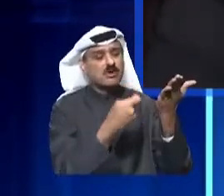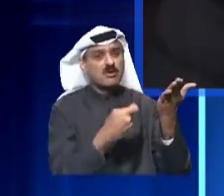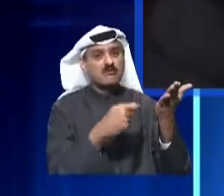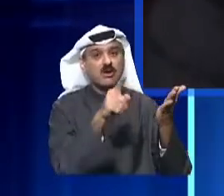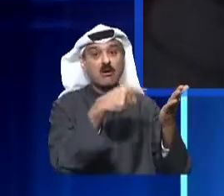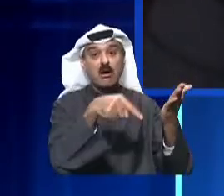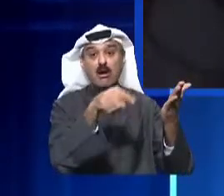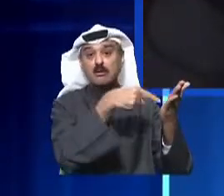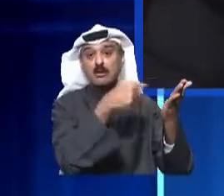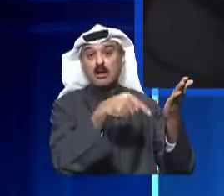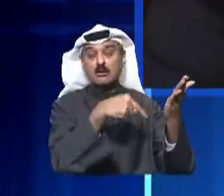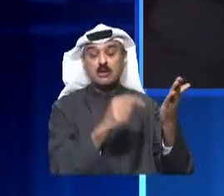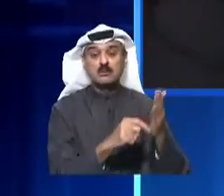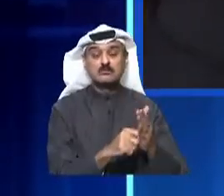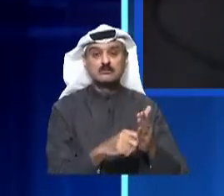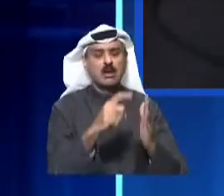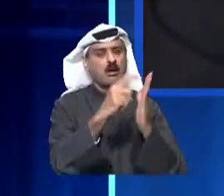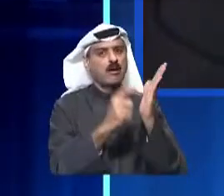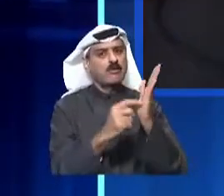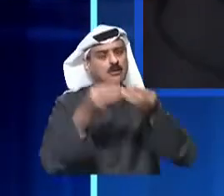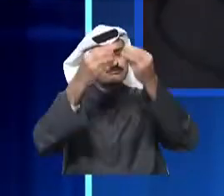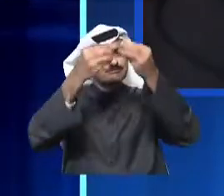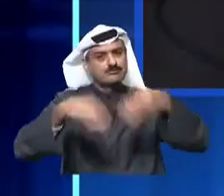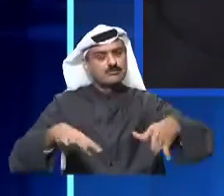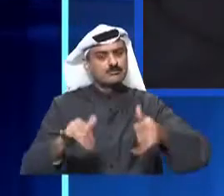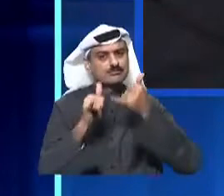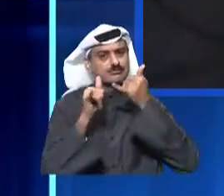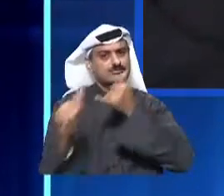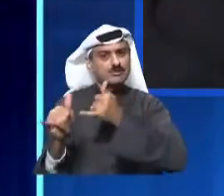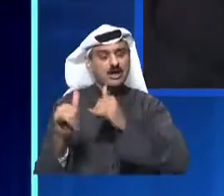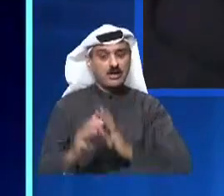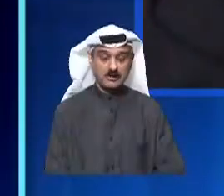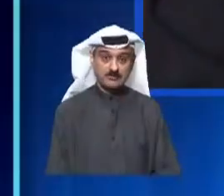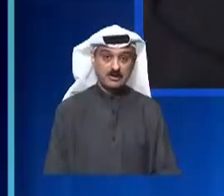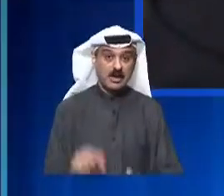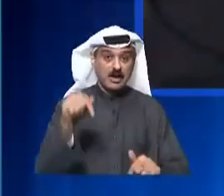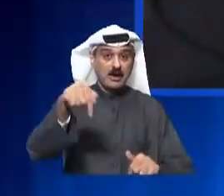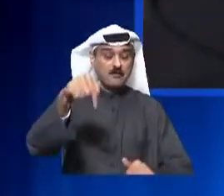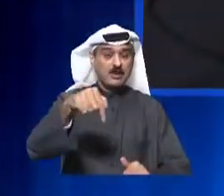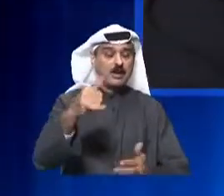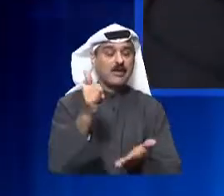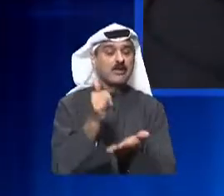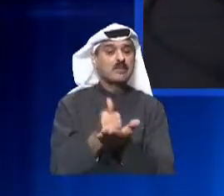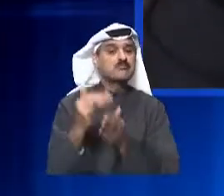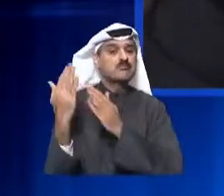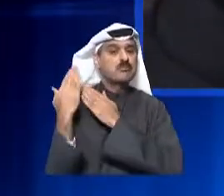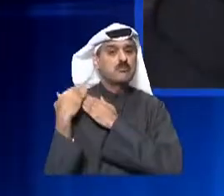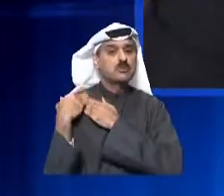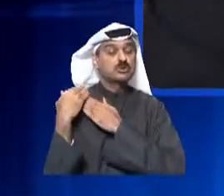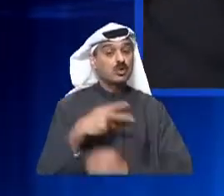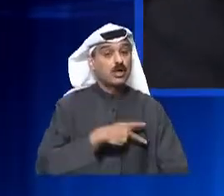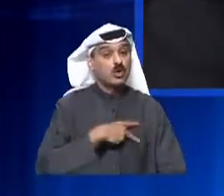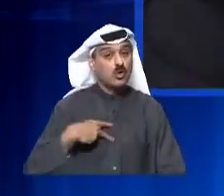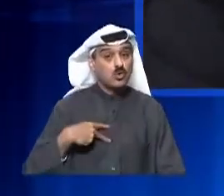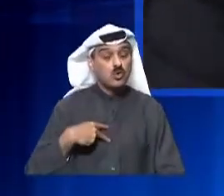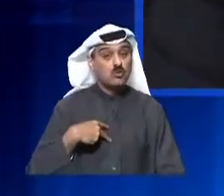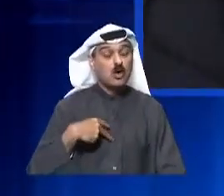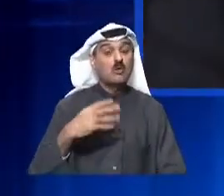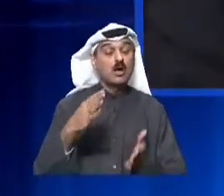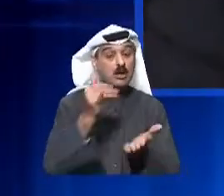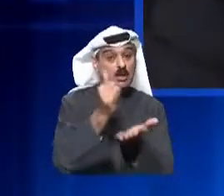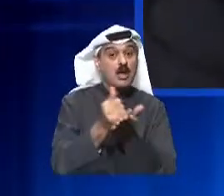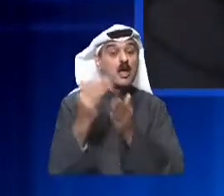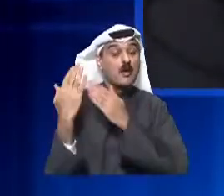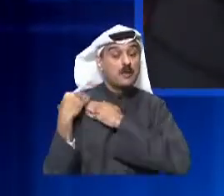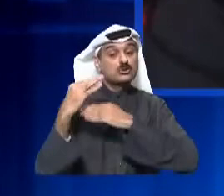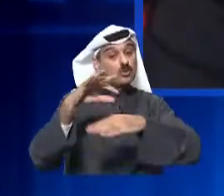وهذا خرق واضح للقواعد التي تفترض أن يحافظ. هناك مسؤولية على الحكومة ومسؤولية على الشخص.